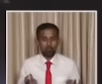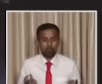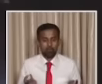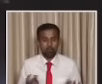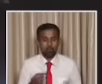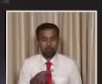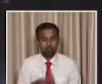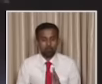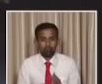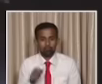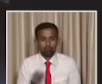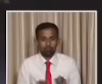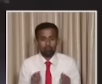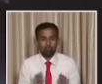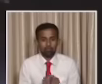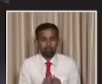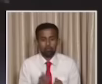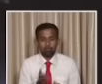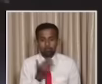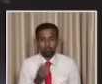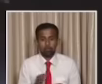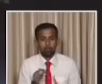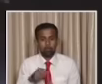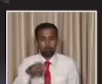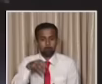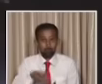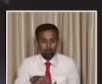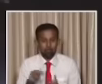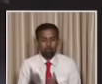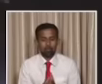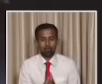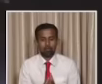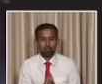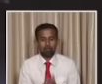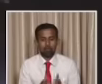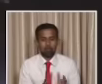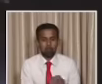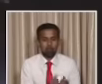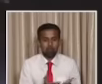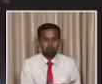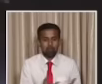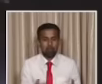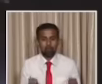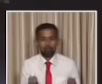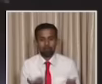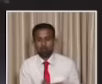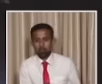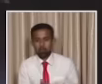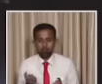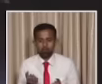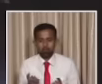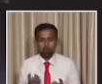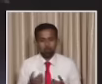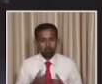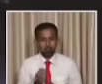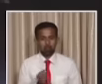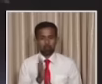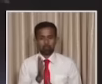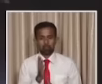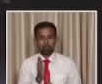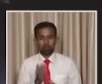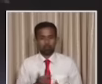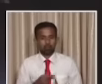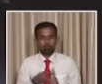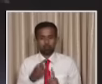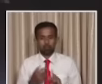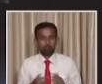මේ රටේ මිනිස්සුන්ට වැඩක් කරන්න පුළුවන් හොඳ ප්‍රාදේශ සභාවක් හදන එක. පස්තික කපන්න, වැලි ටික ගොඩ දාගන්න, මං සභාපති කරලා මාව ගොඩ දාන